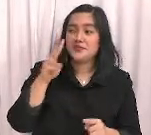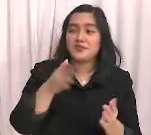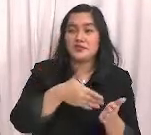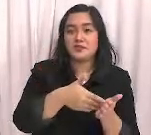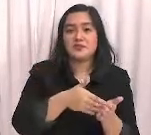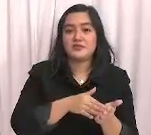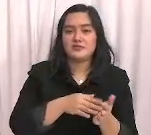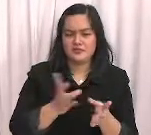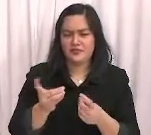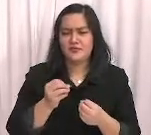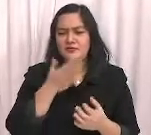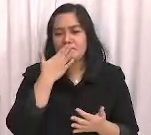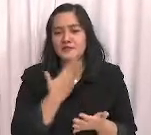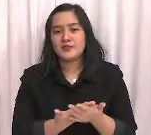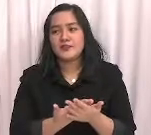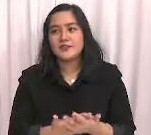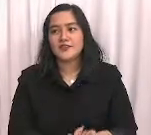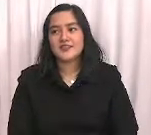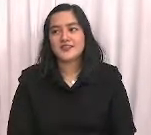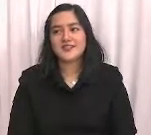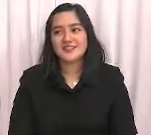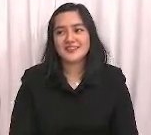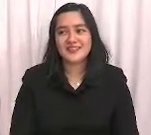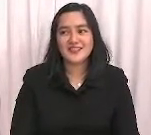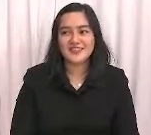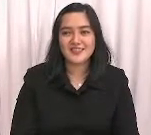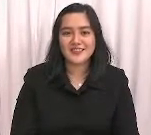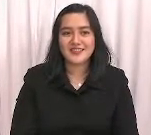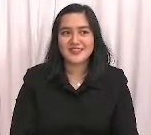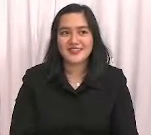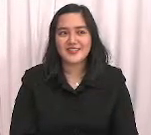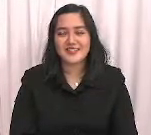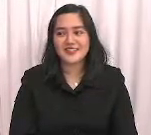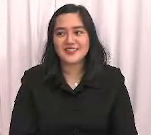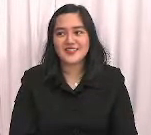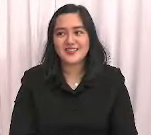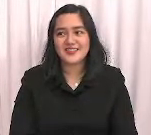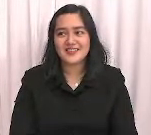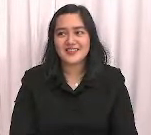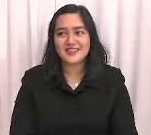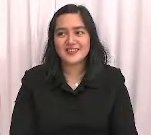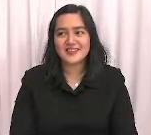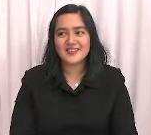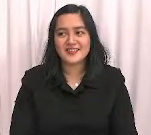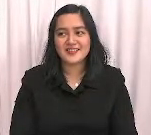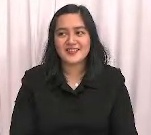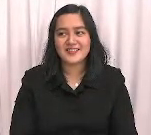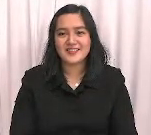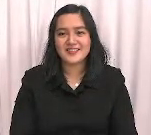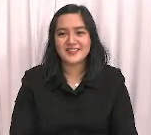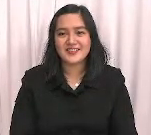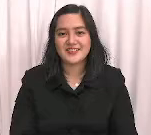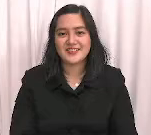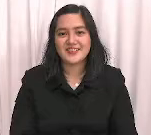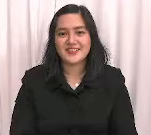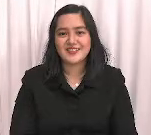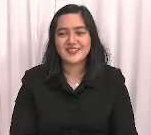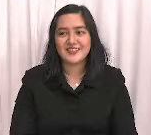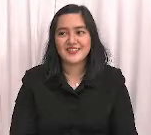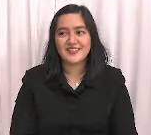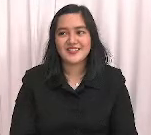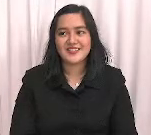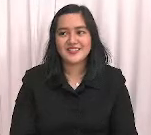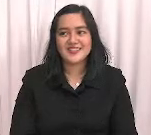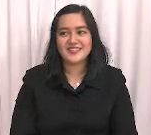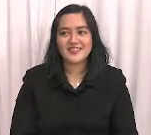do evil. Forever, eh. Gumawa ng forever. Forever, sir, eh. Matindi ito. Sa tanang buhay, sabi all the days ano of